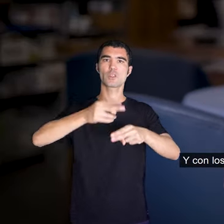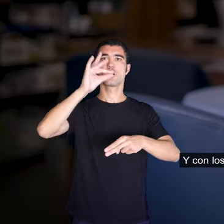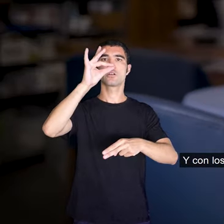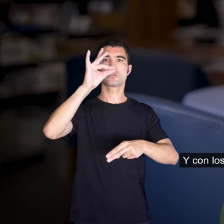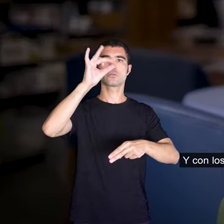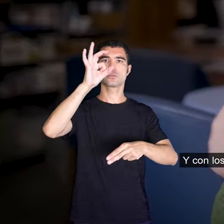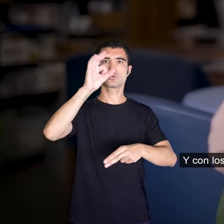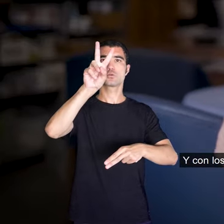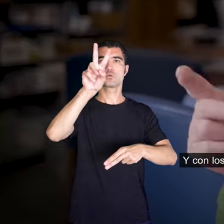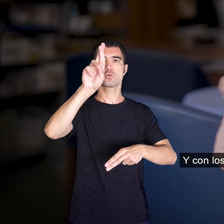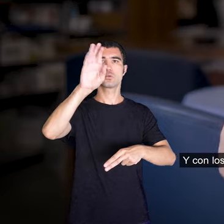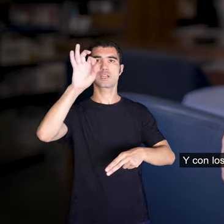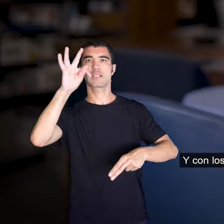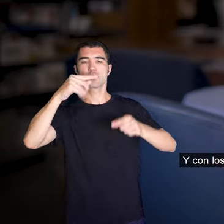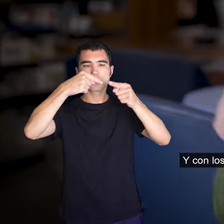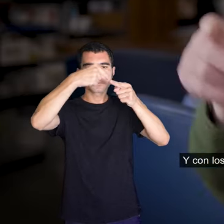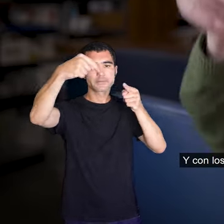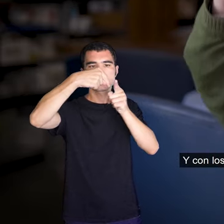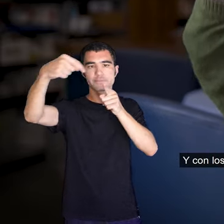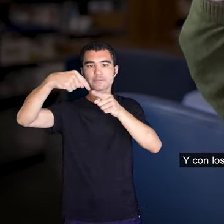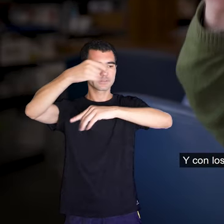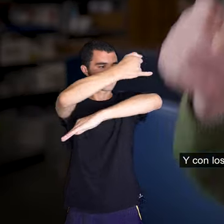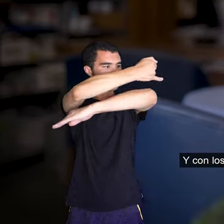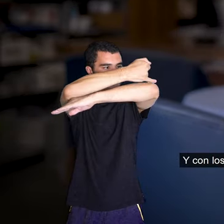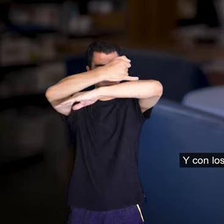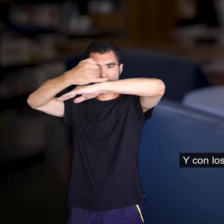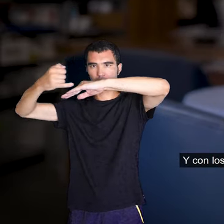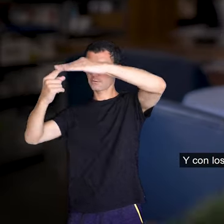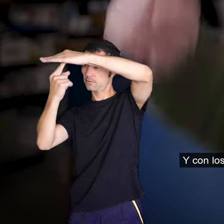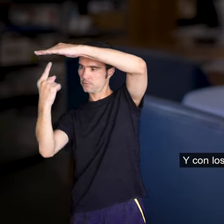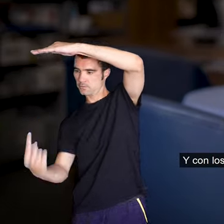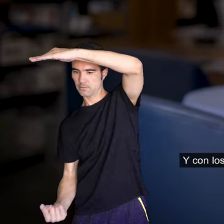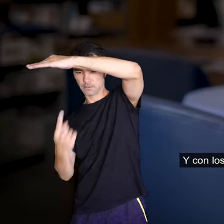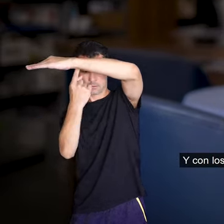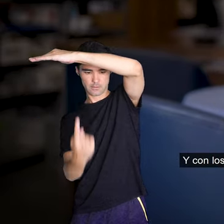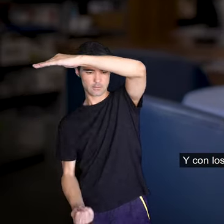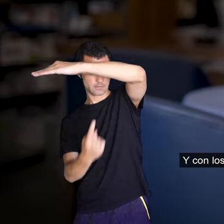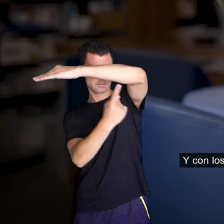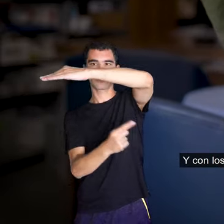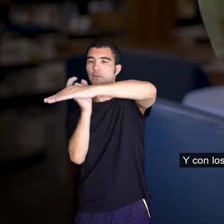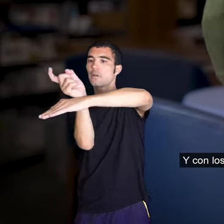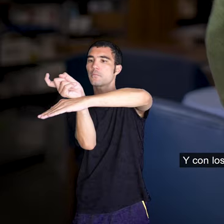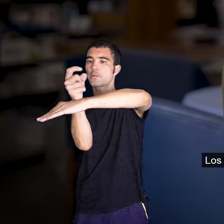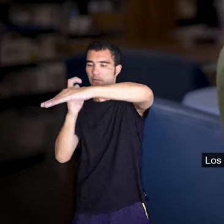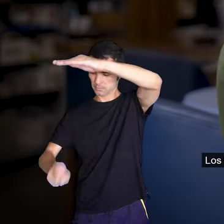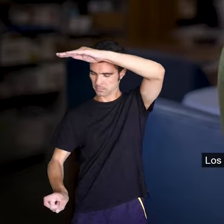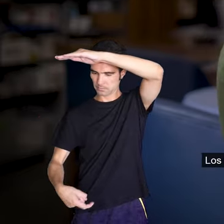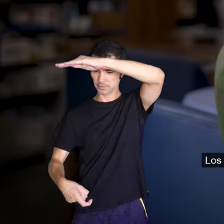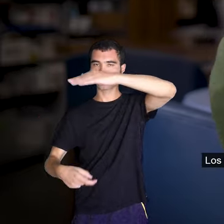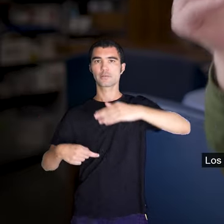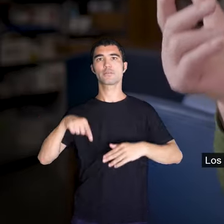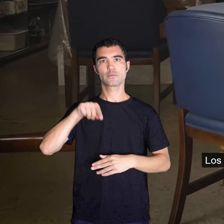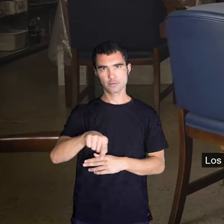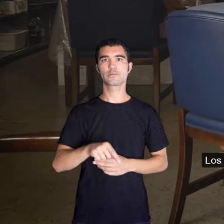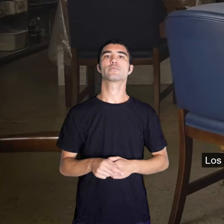sorets, com a barquilles. I un ham anava en el fons i l'altre pescava l'aire. Ens deien palangres de